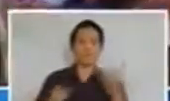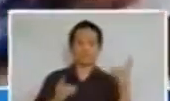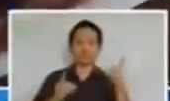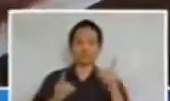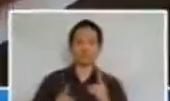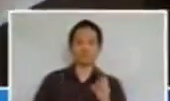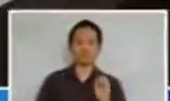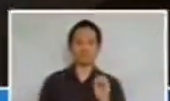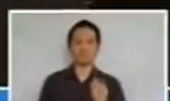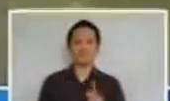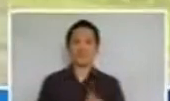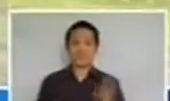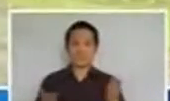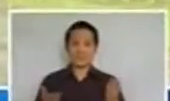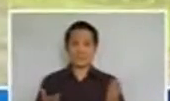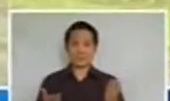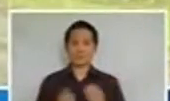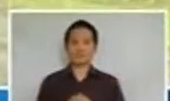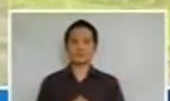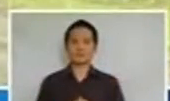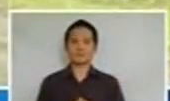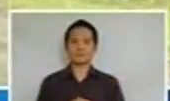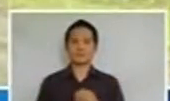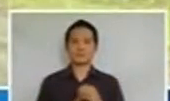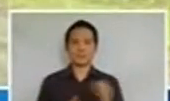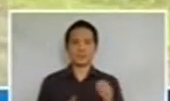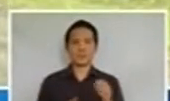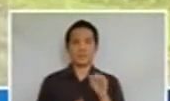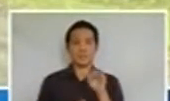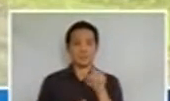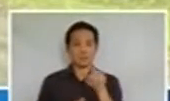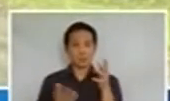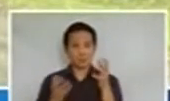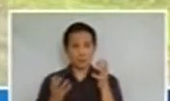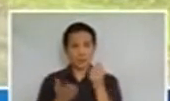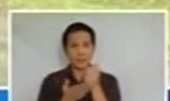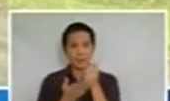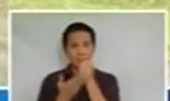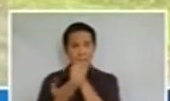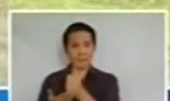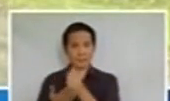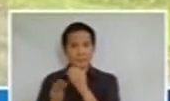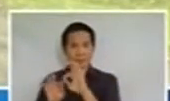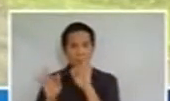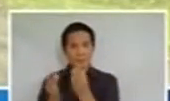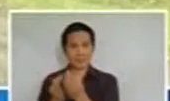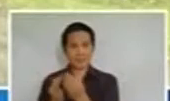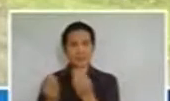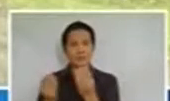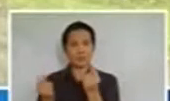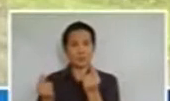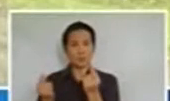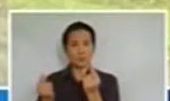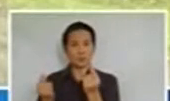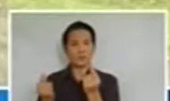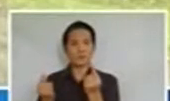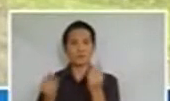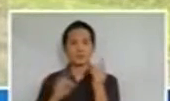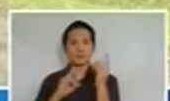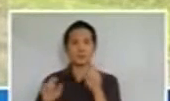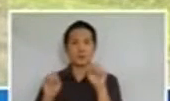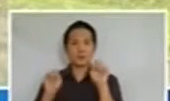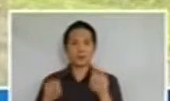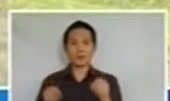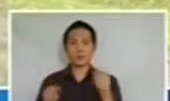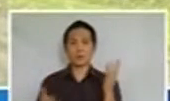o nagnegatibo sa COVID-19 ang lahat ng nakahalubilo ng isang newly committed PDL na napag-alamang positibo